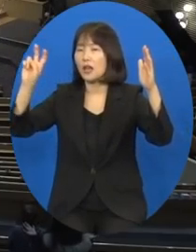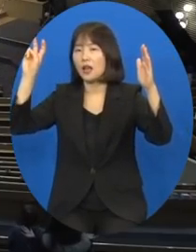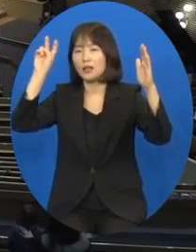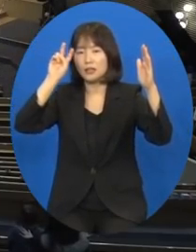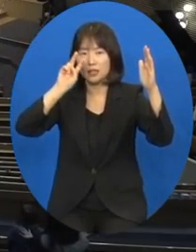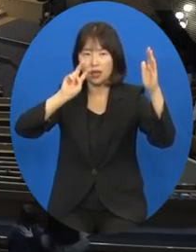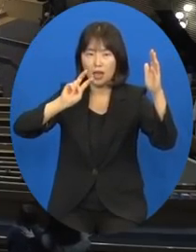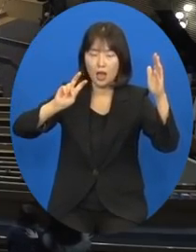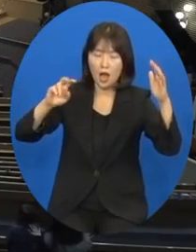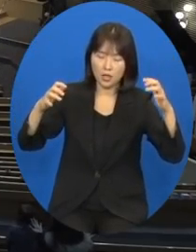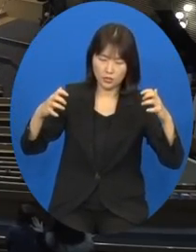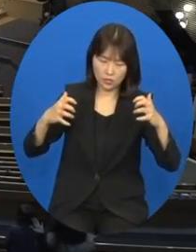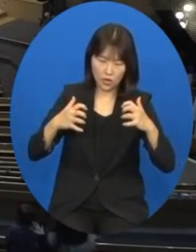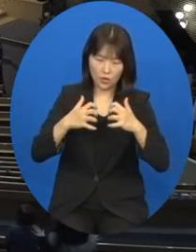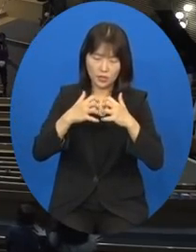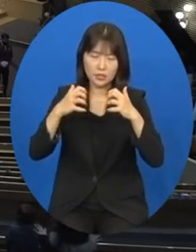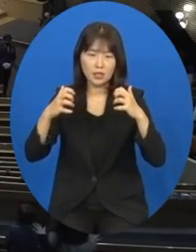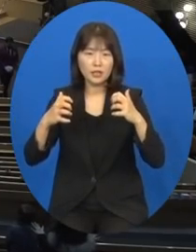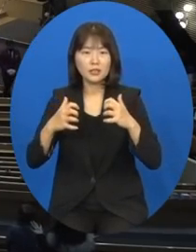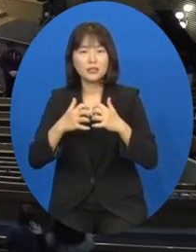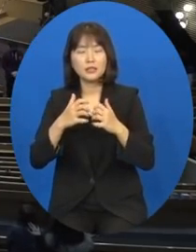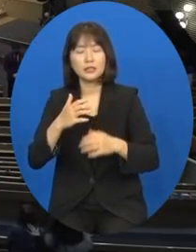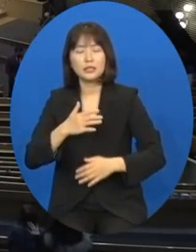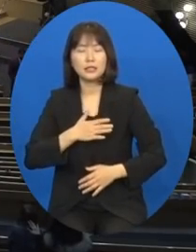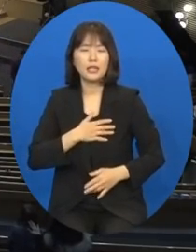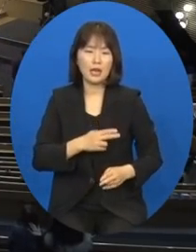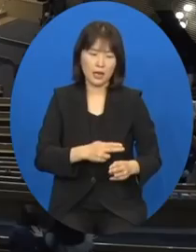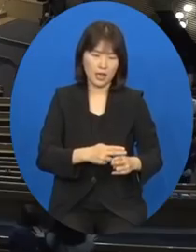we go now